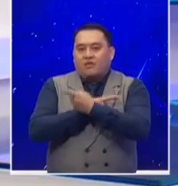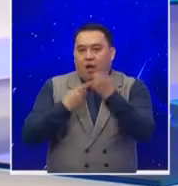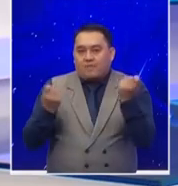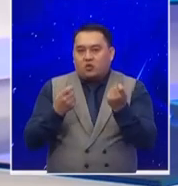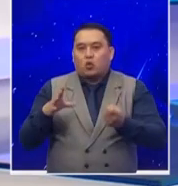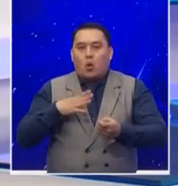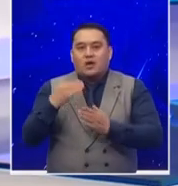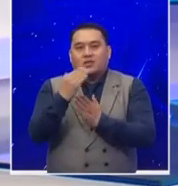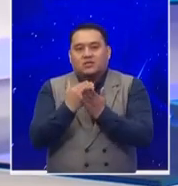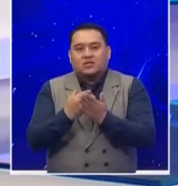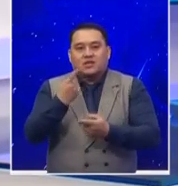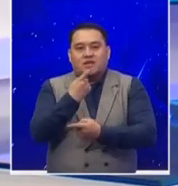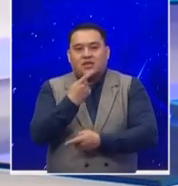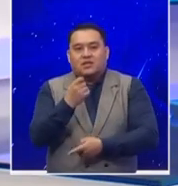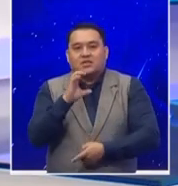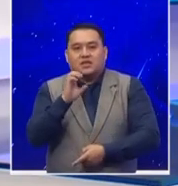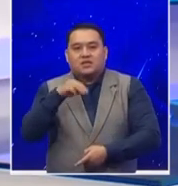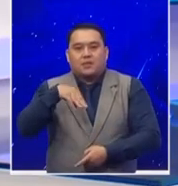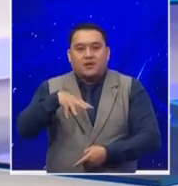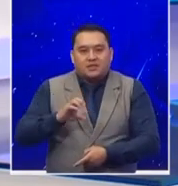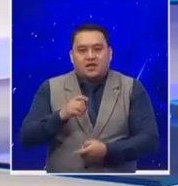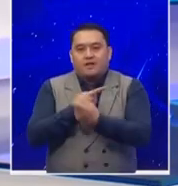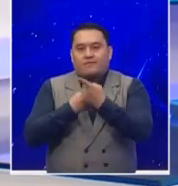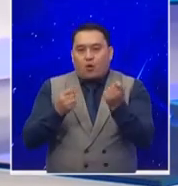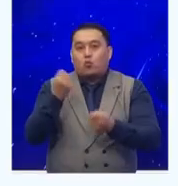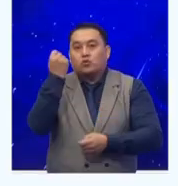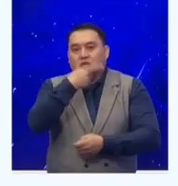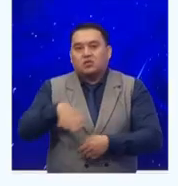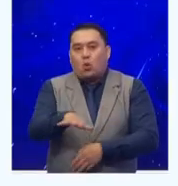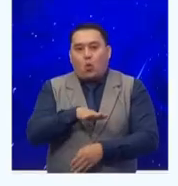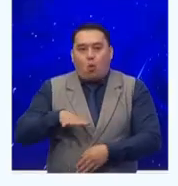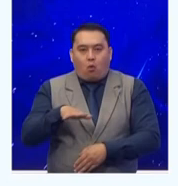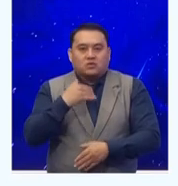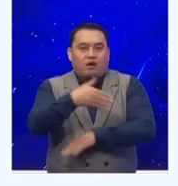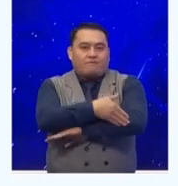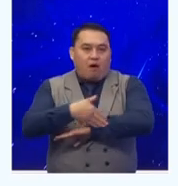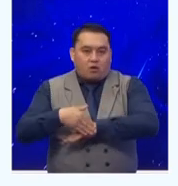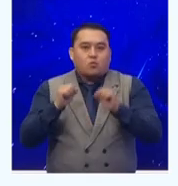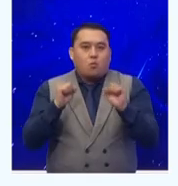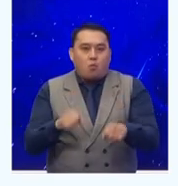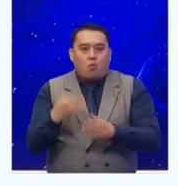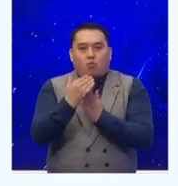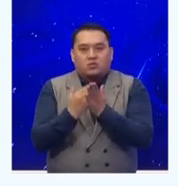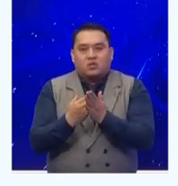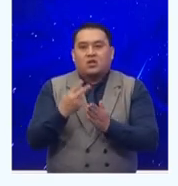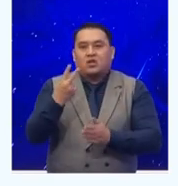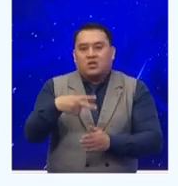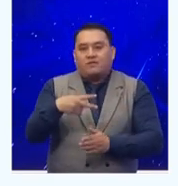рассылка информационных смс-сообщений для избирателей. Узнать номер своего участка, его адрес граждане могут посредством